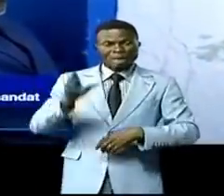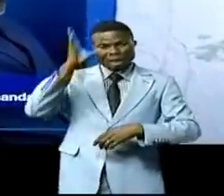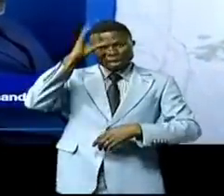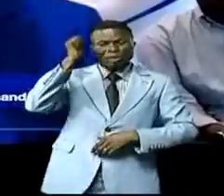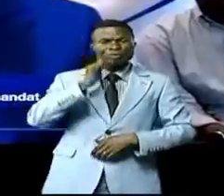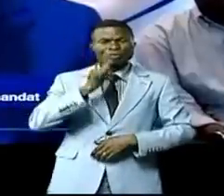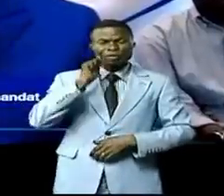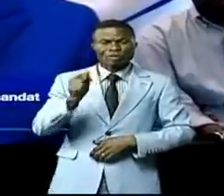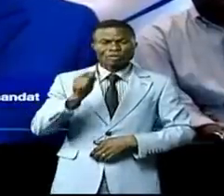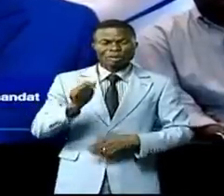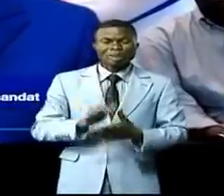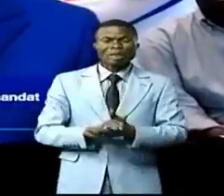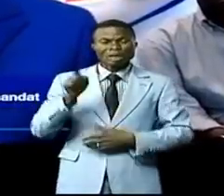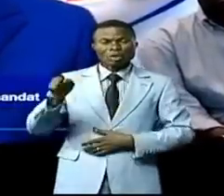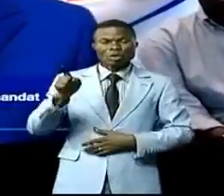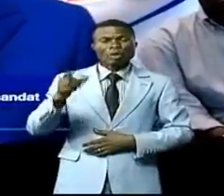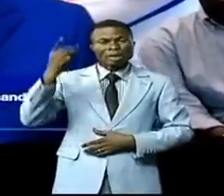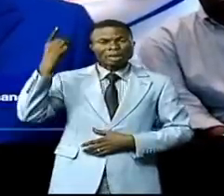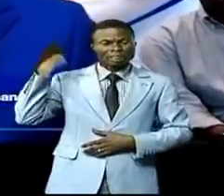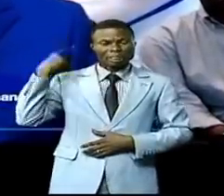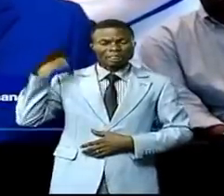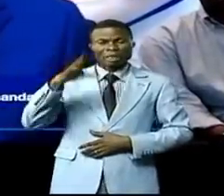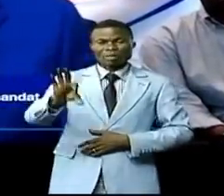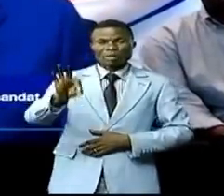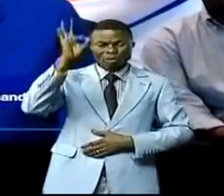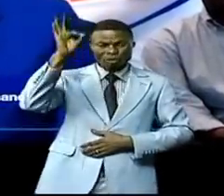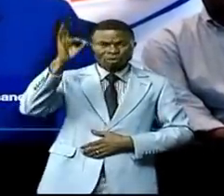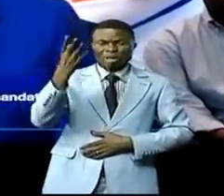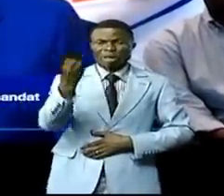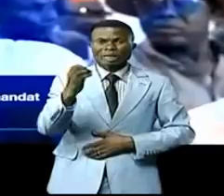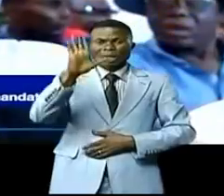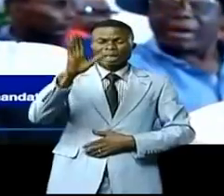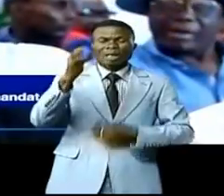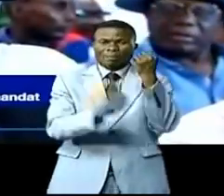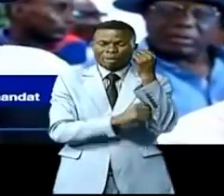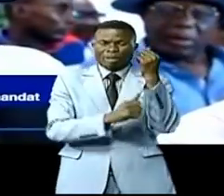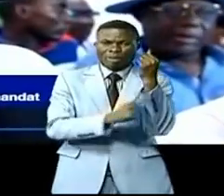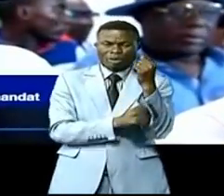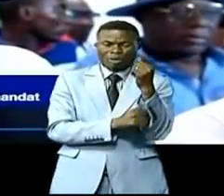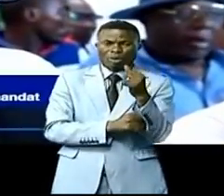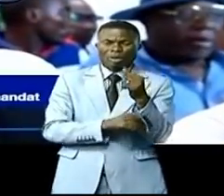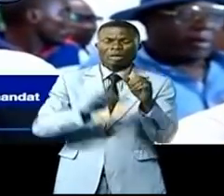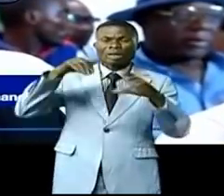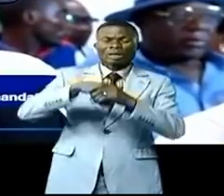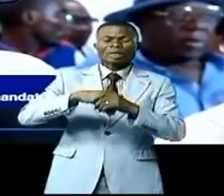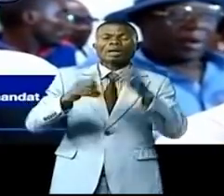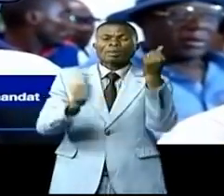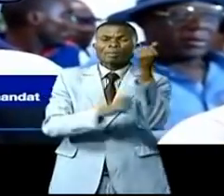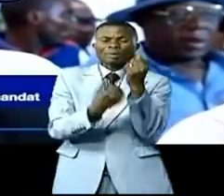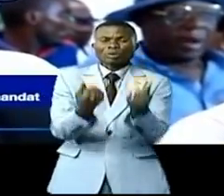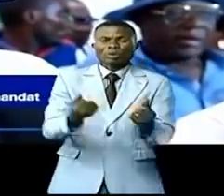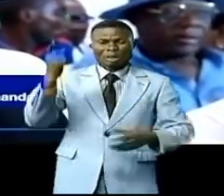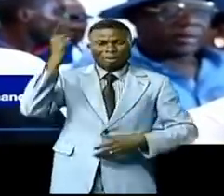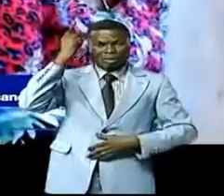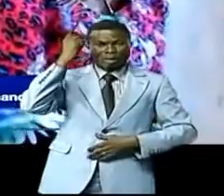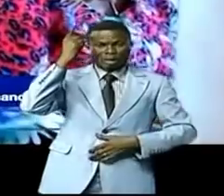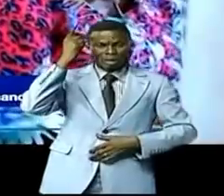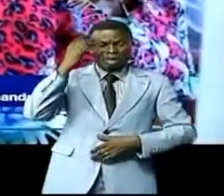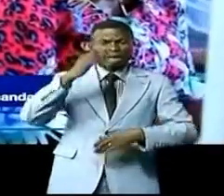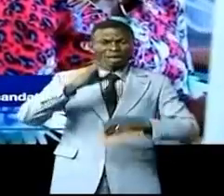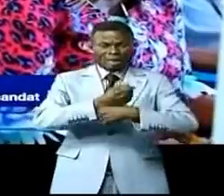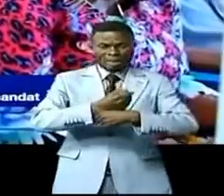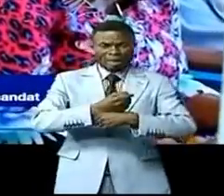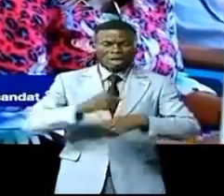Quinois, Godard Motemona, a désigné 45 personnes parmi les sociétaires de Banakin qui constituent